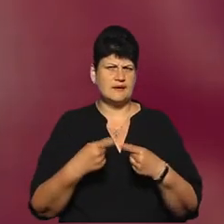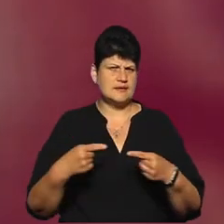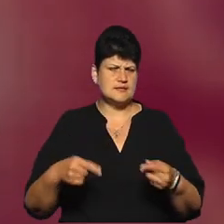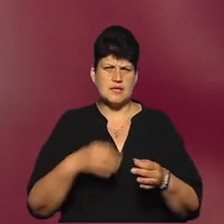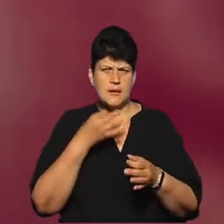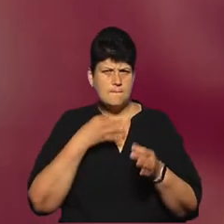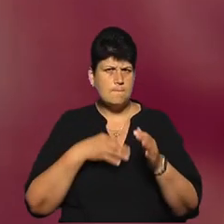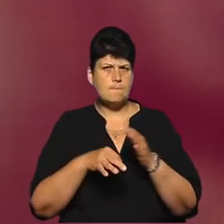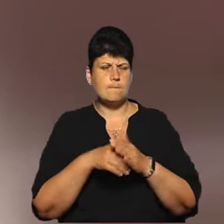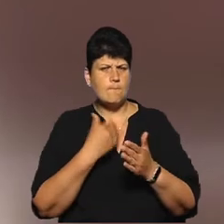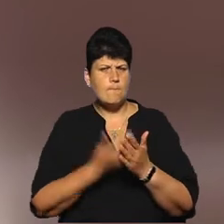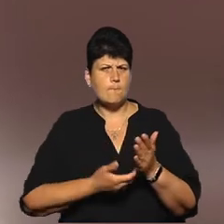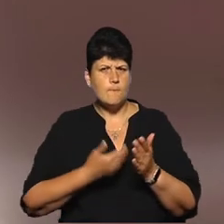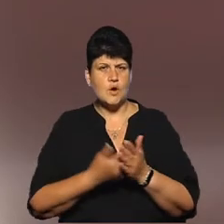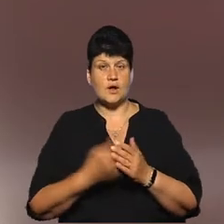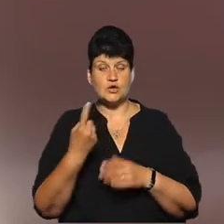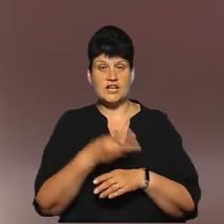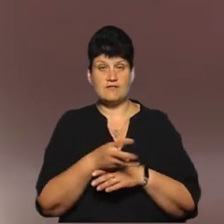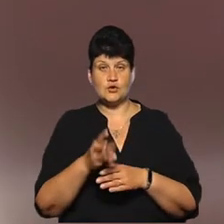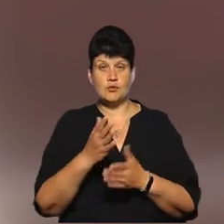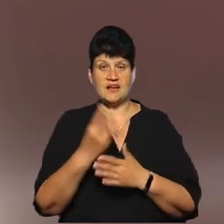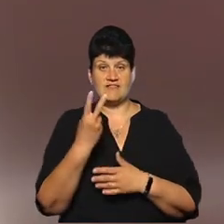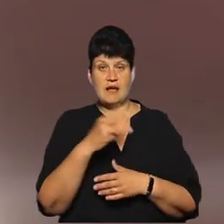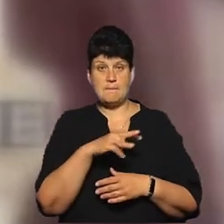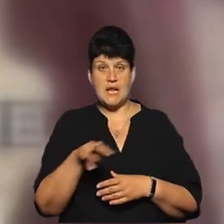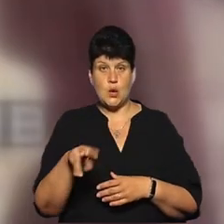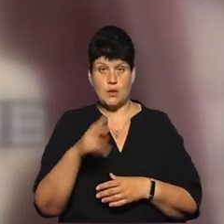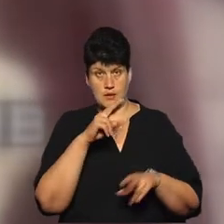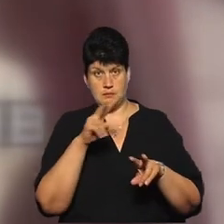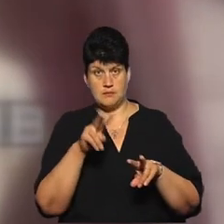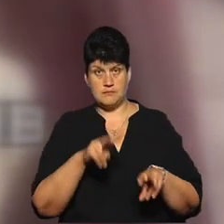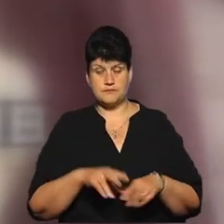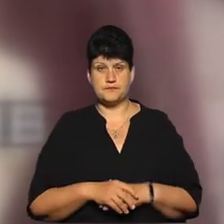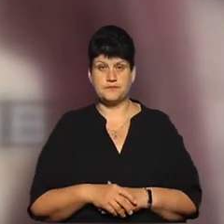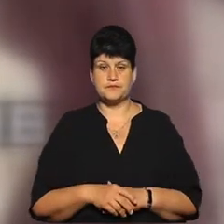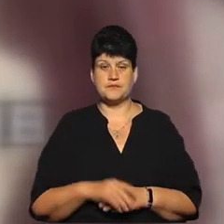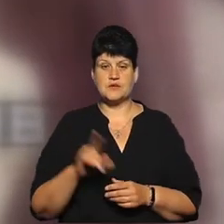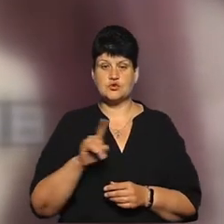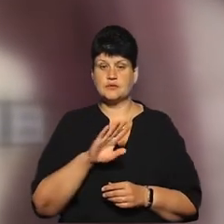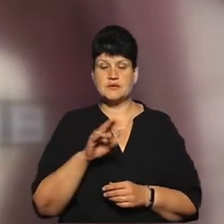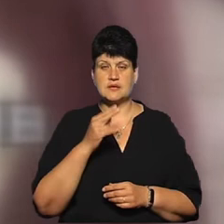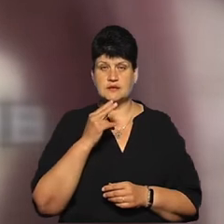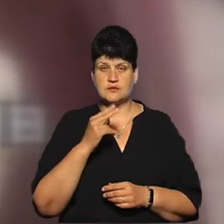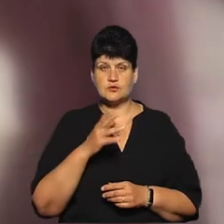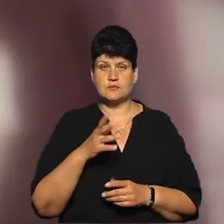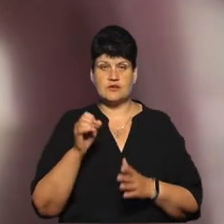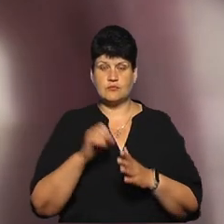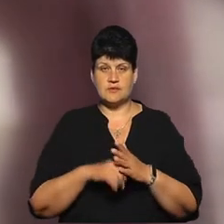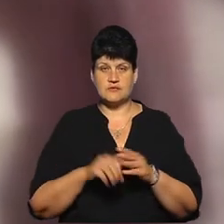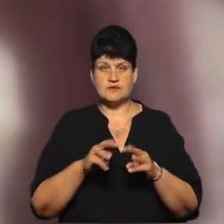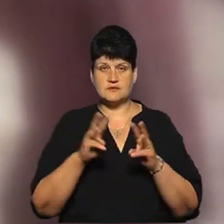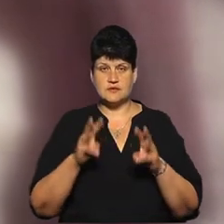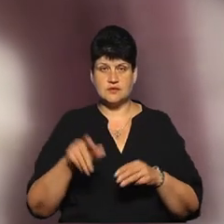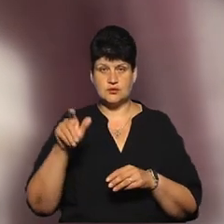поради. Одне з таких відео набрало майже 2 мільйони переглядів. Що б не їв, що б не робив, все твій чоловік і ніхто не